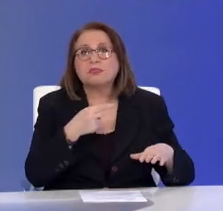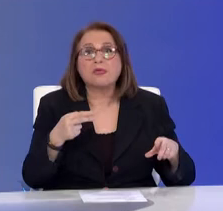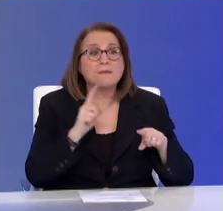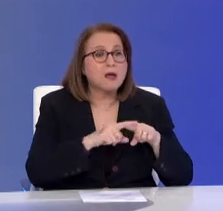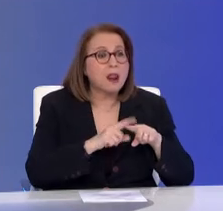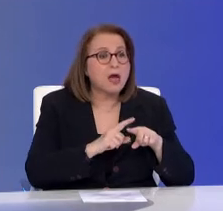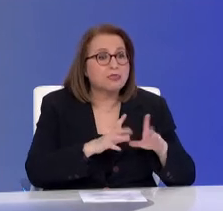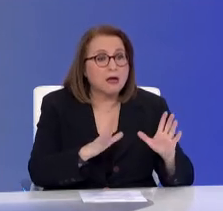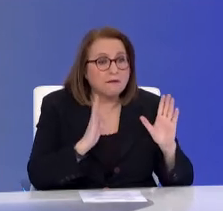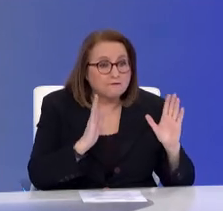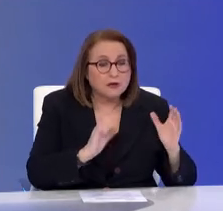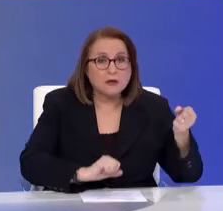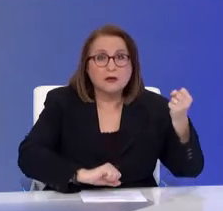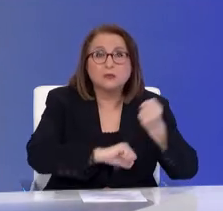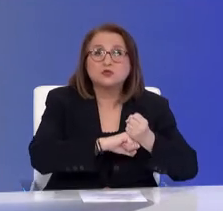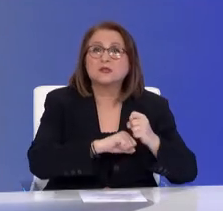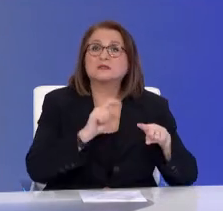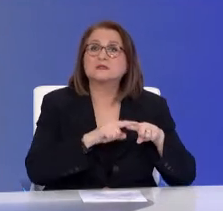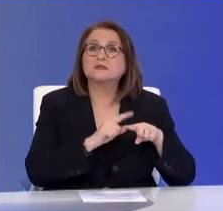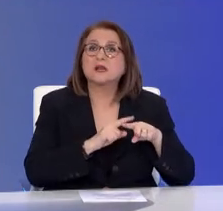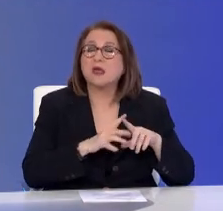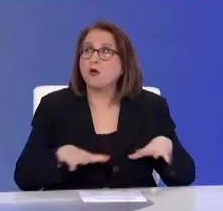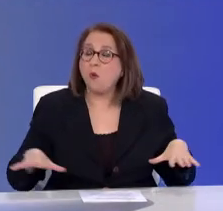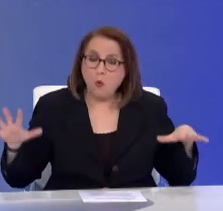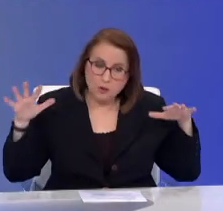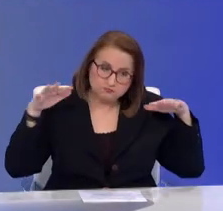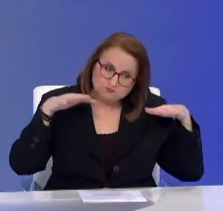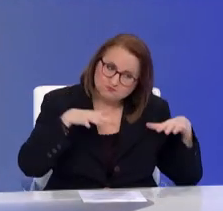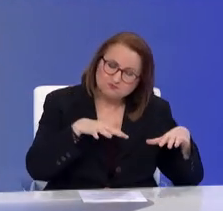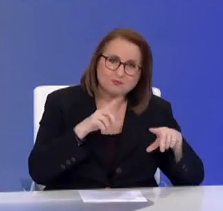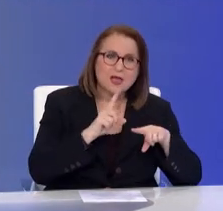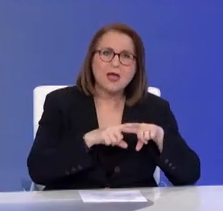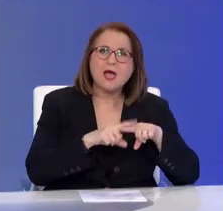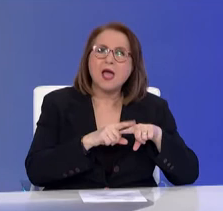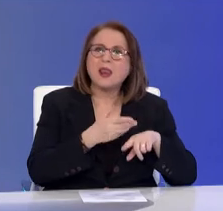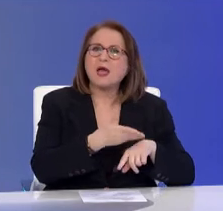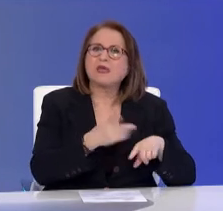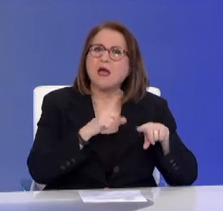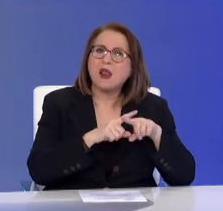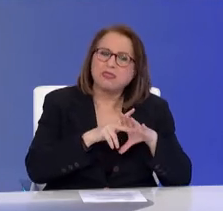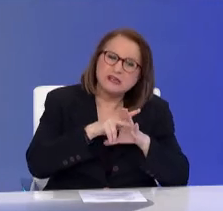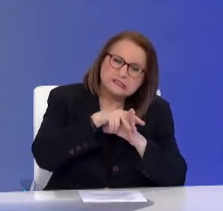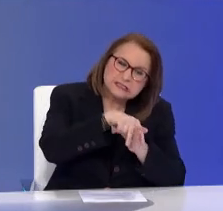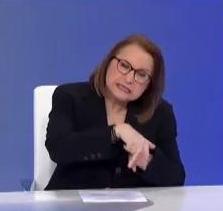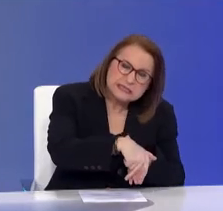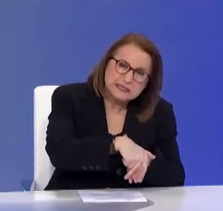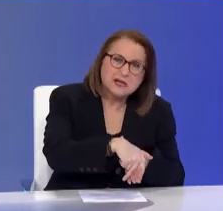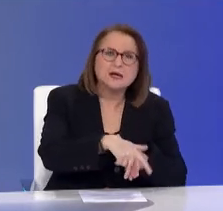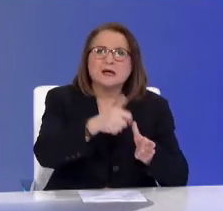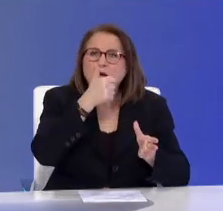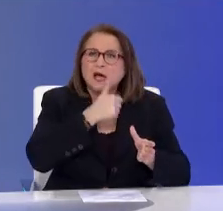εμπνέει όλους να δουν την Ελλάδα απειλαγμένη από το ζυγό